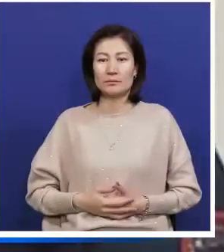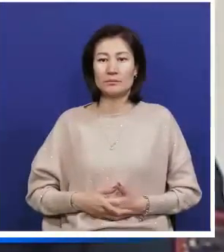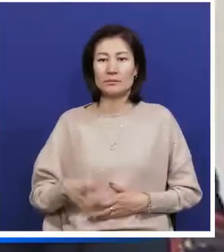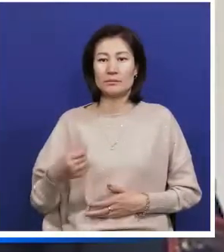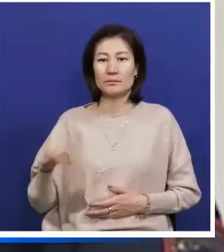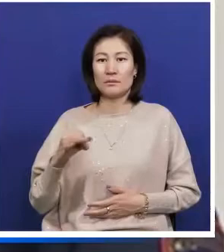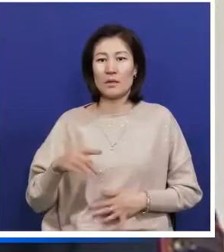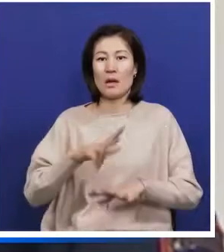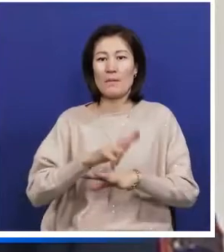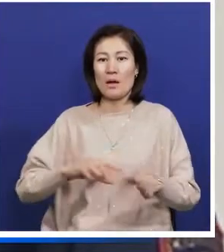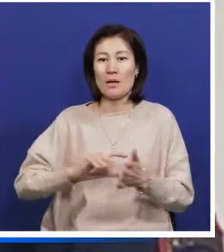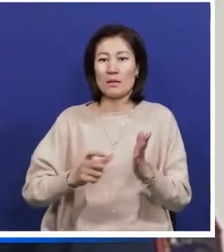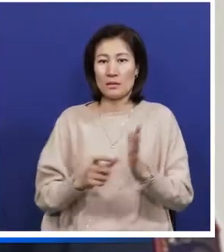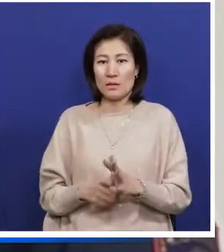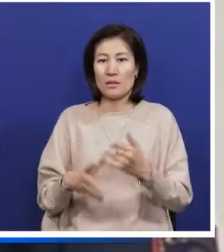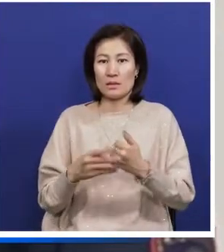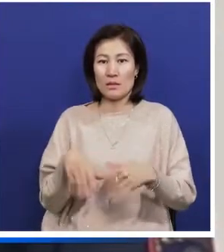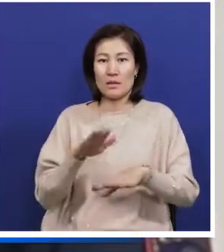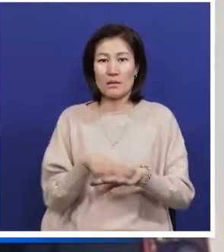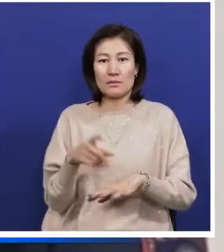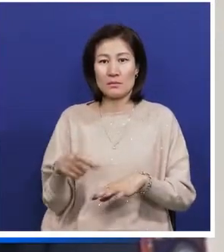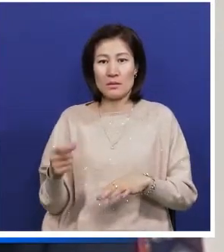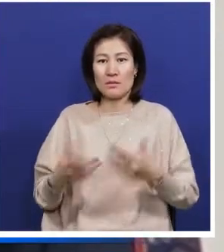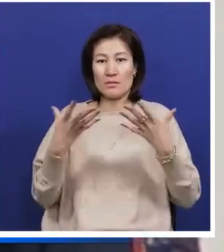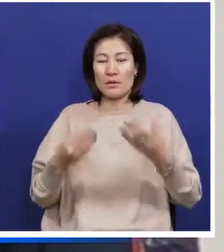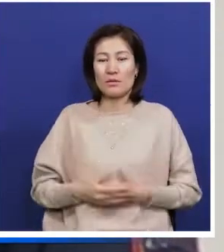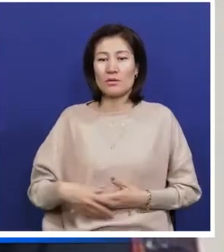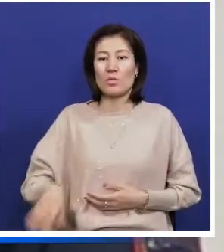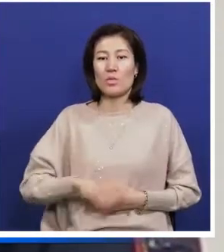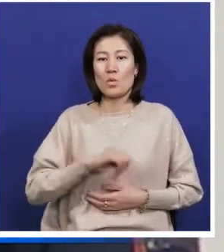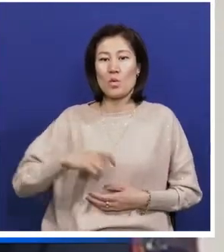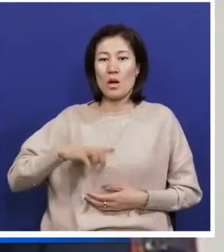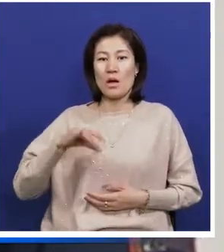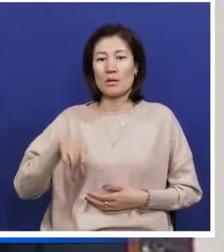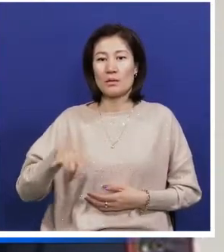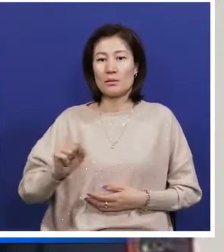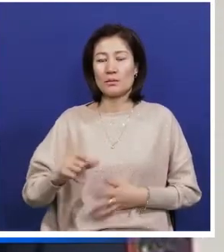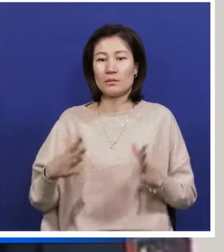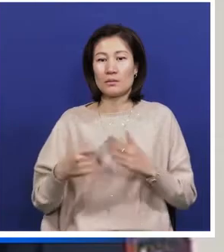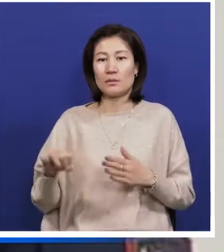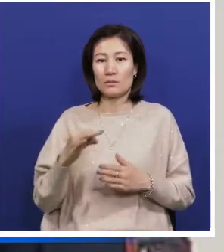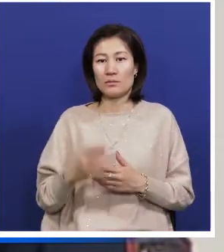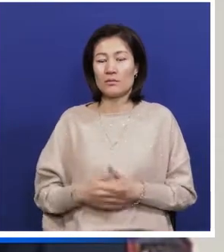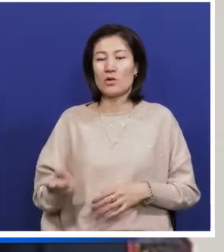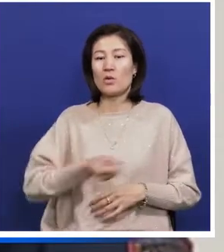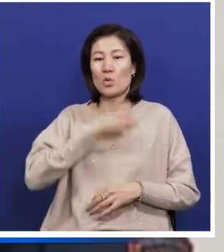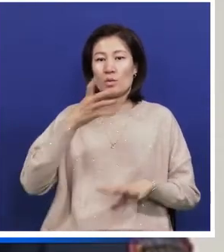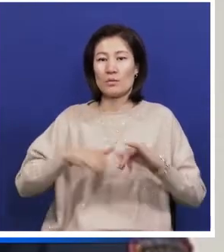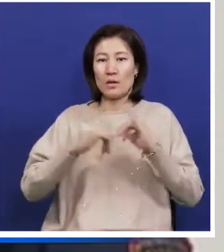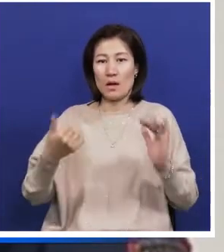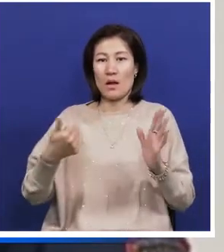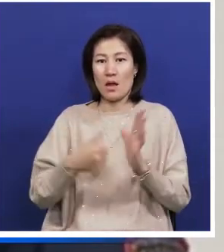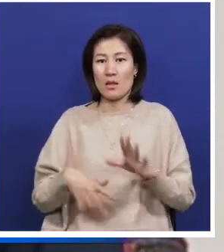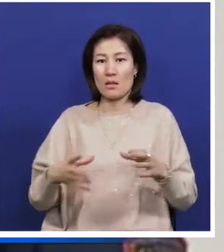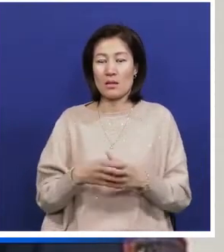Жетсай аудандық полиция бөліміне жергілікті тұрғын азаматша арыздан келген, ол өз арызында тұрғын үйінен аса ірі көлем мөлшерінде алтын